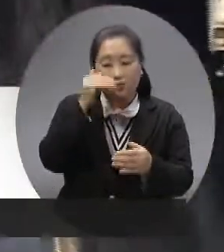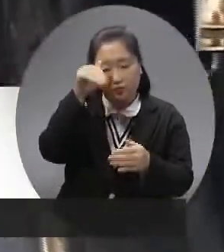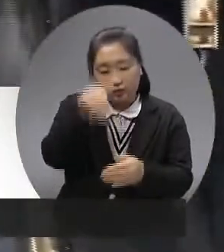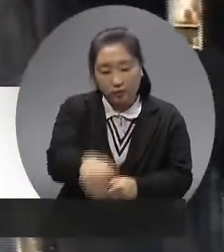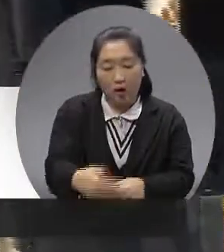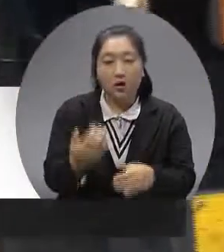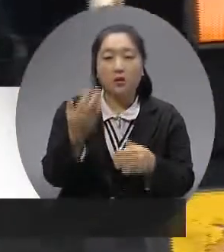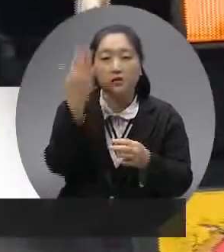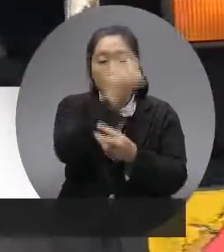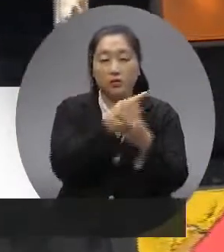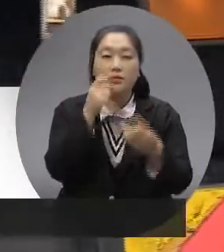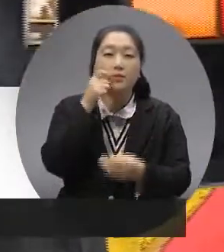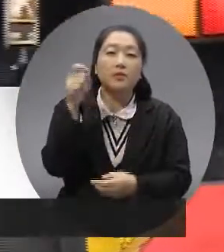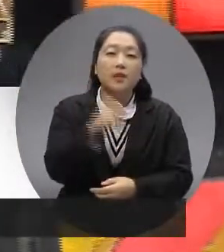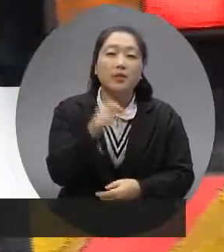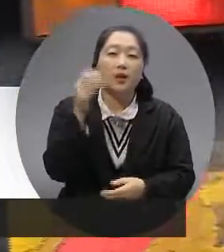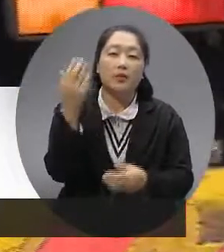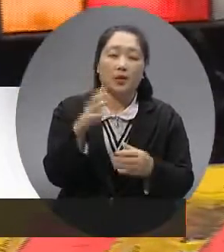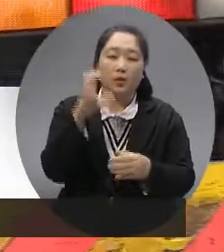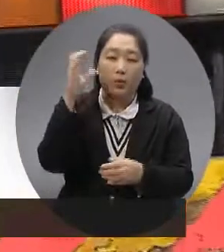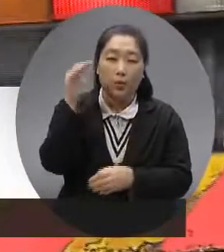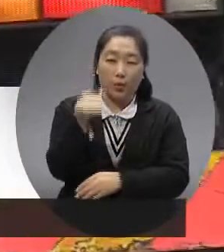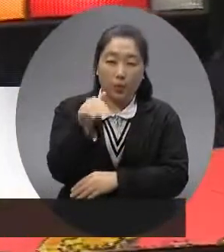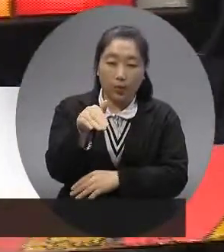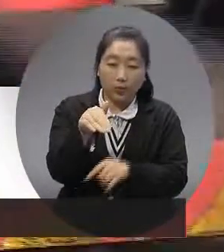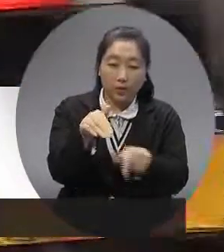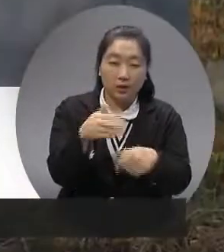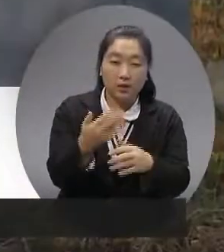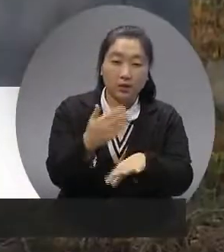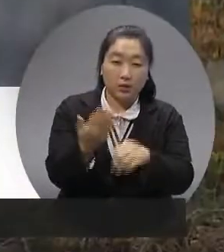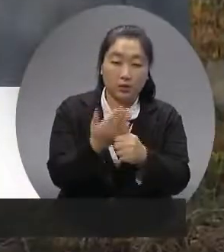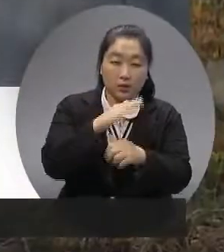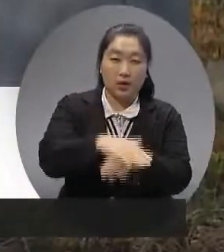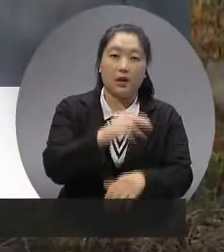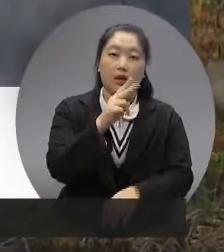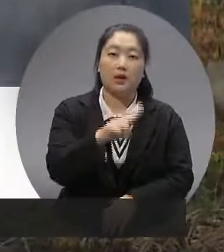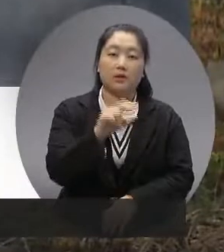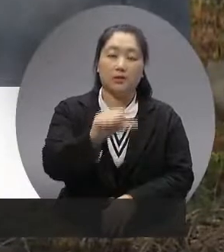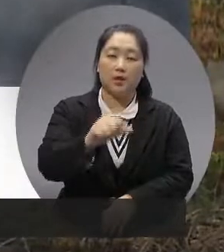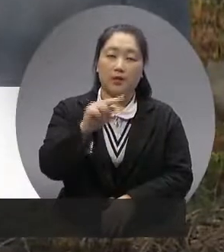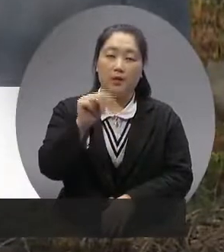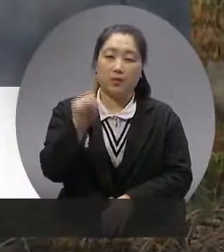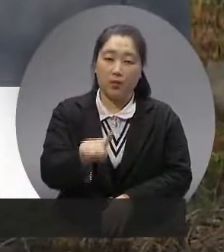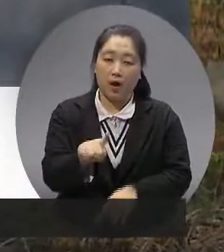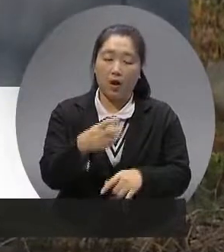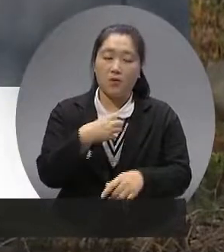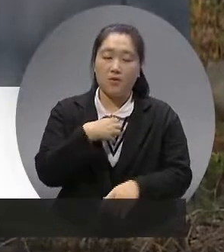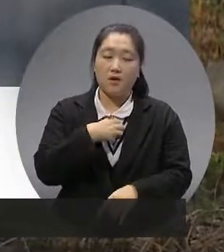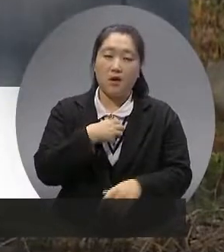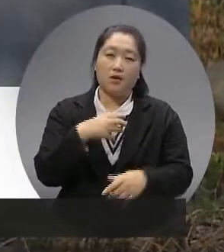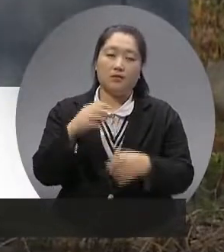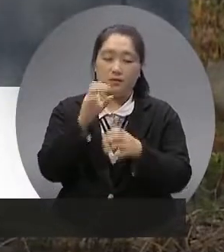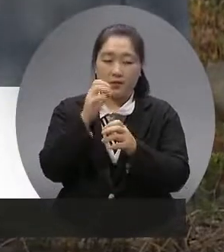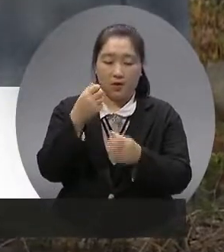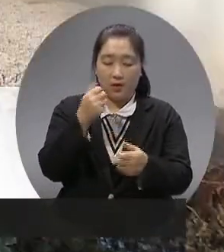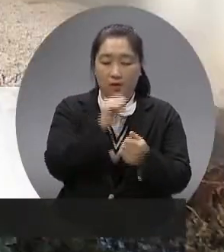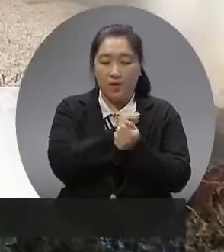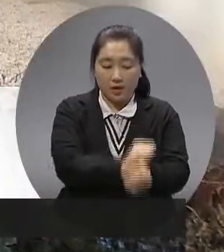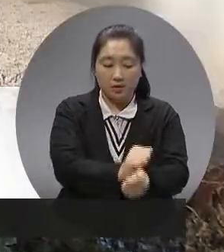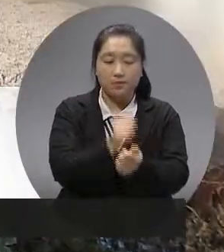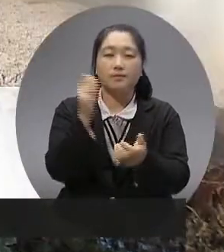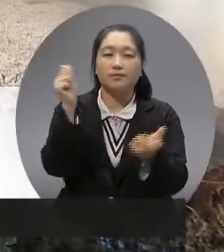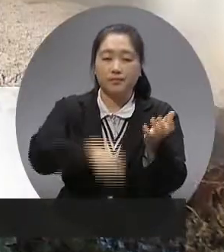떨어진 청주시 미원면 종오리 농장이 오늘 H5N1형 고병원성 조류 인플루엔자 확진 판정을